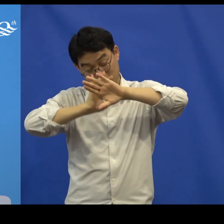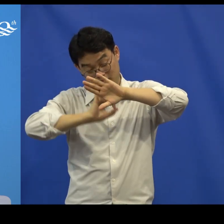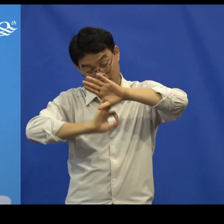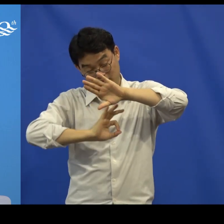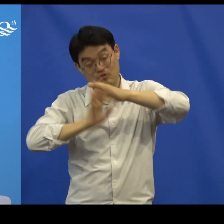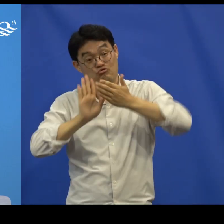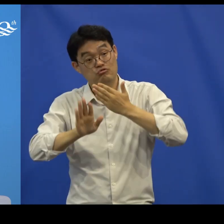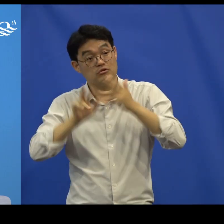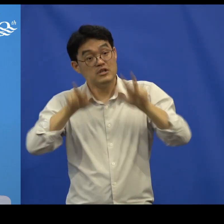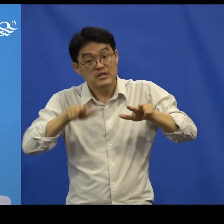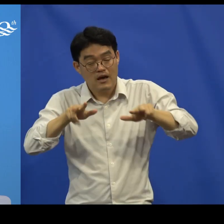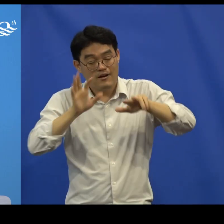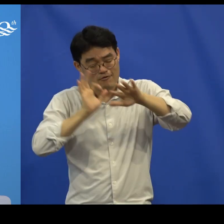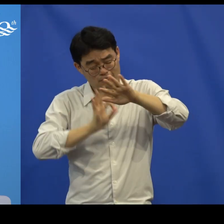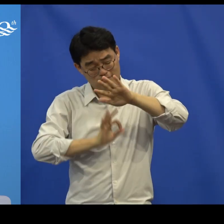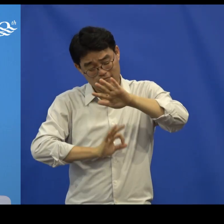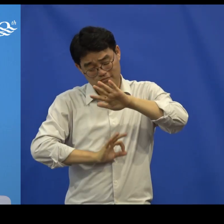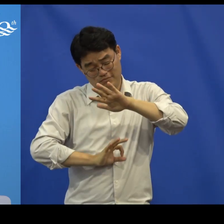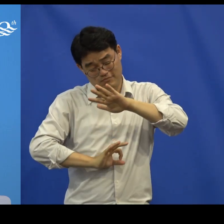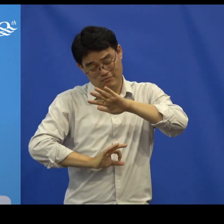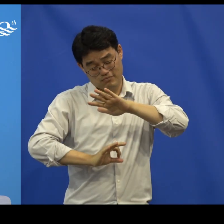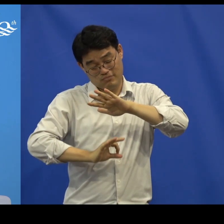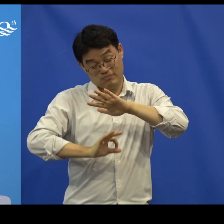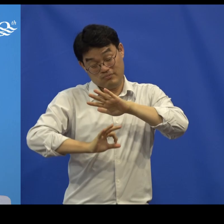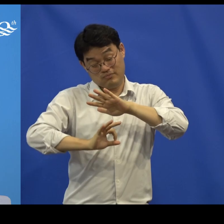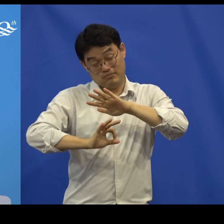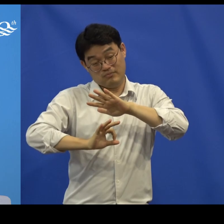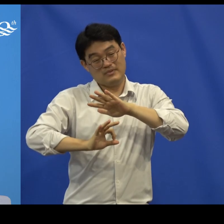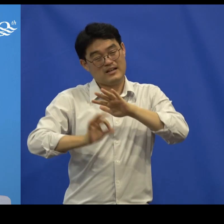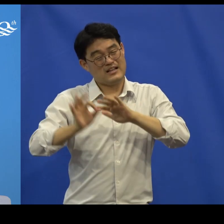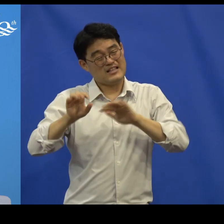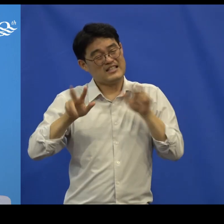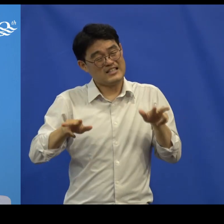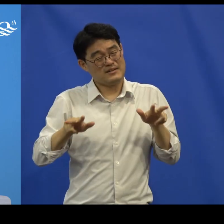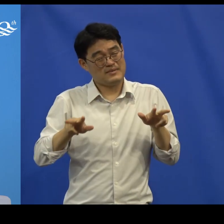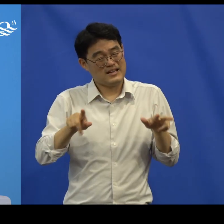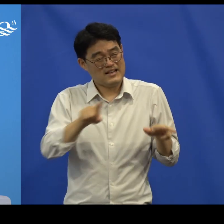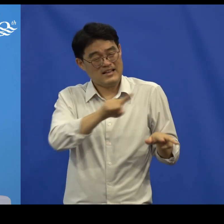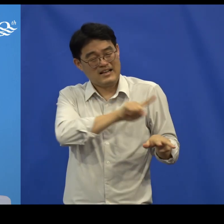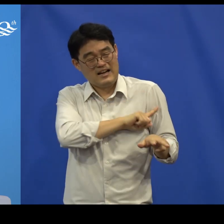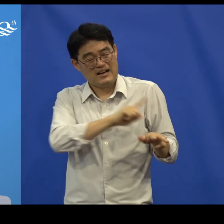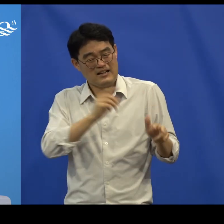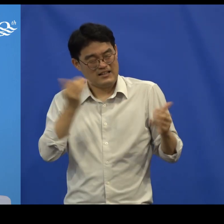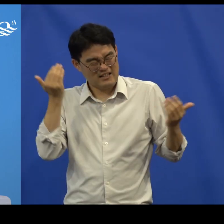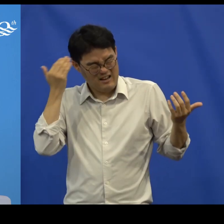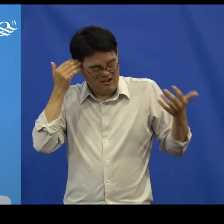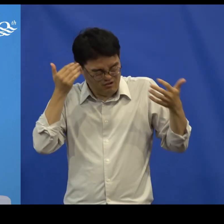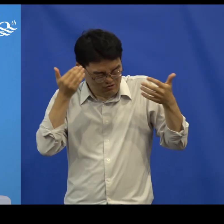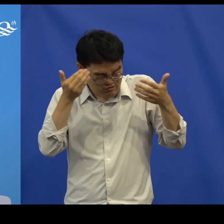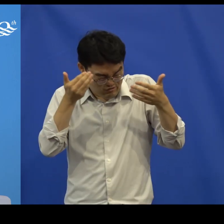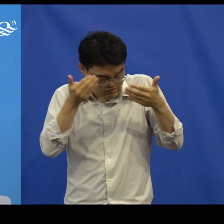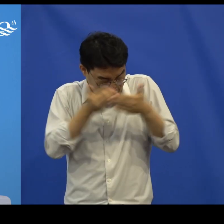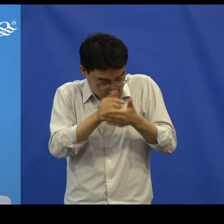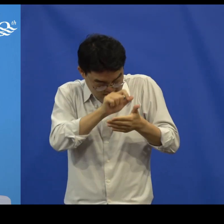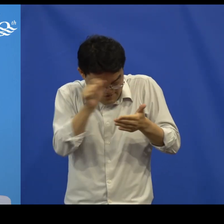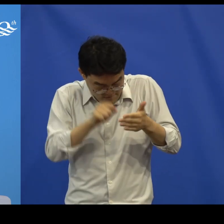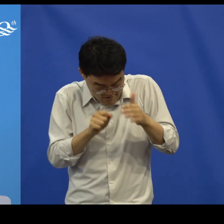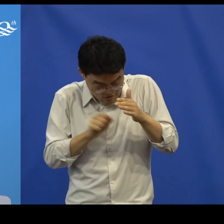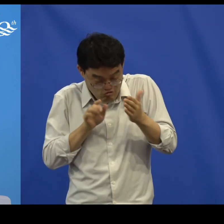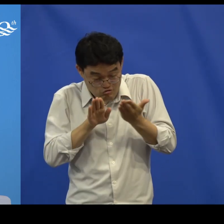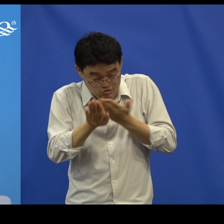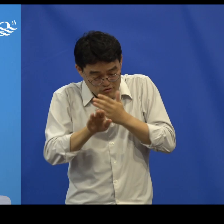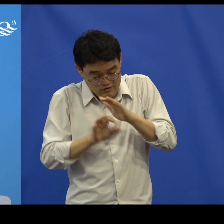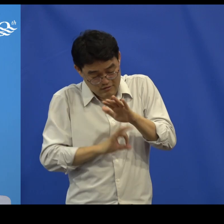새벽별처럼 주님은 이제 가장 어두운 시기, 가장 빛나는 별이 새벽별이에요. 오늘 이 계시록 마지막